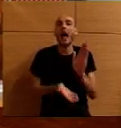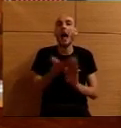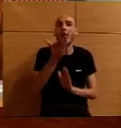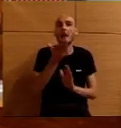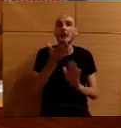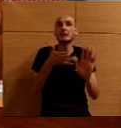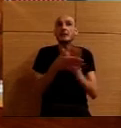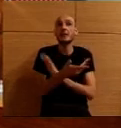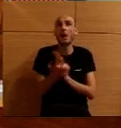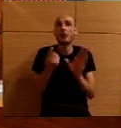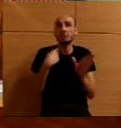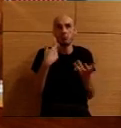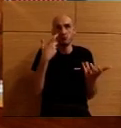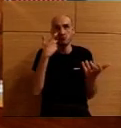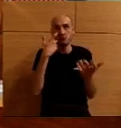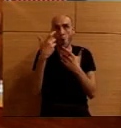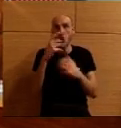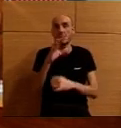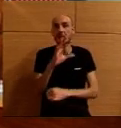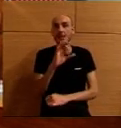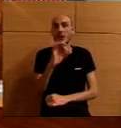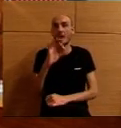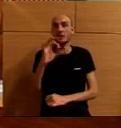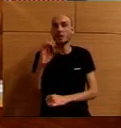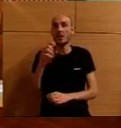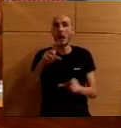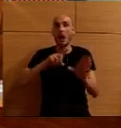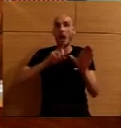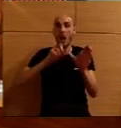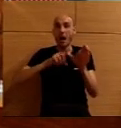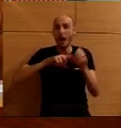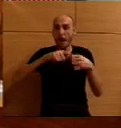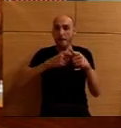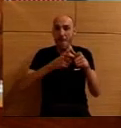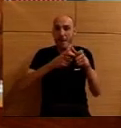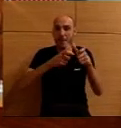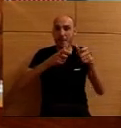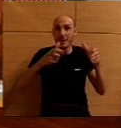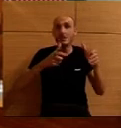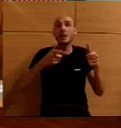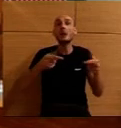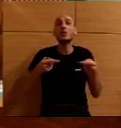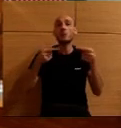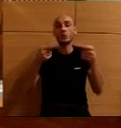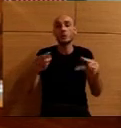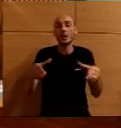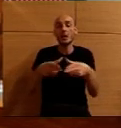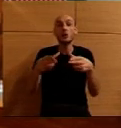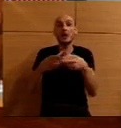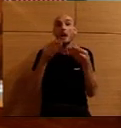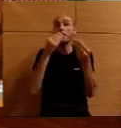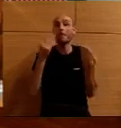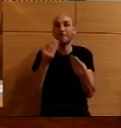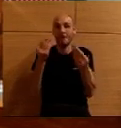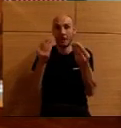a la Seguretat Social, de forma general va millor la societat. També com voldríem? Segur que no,